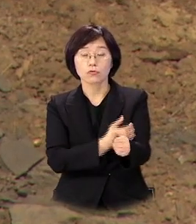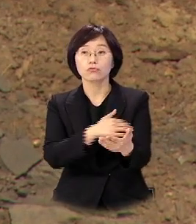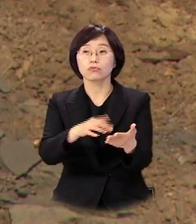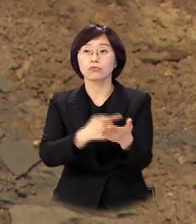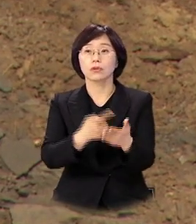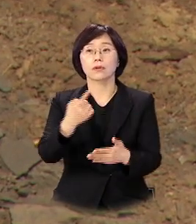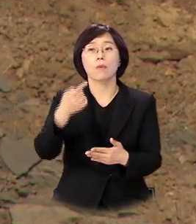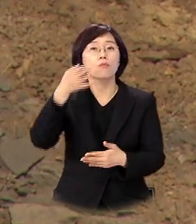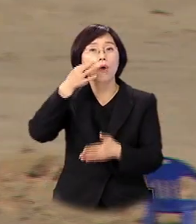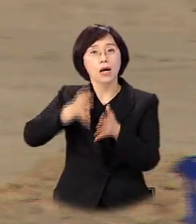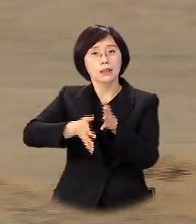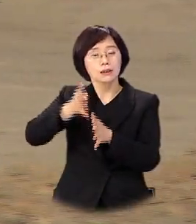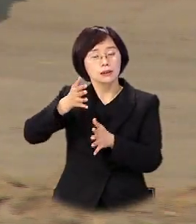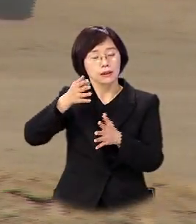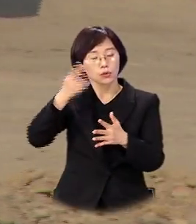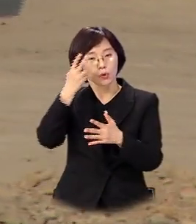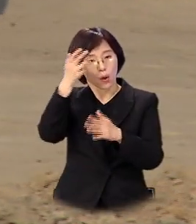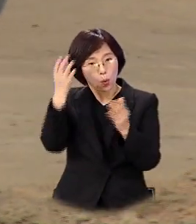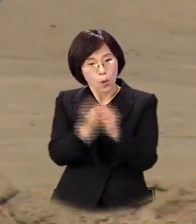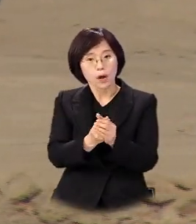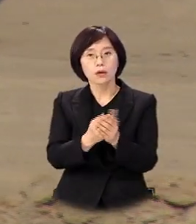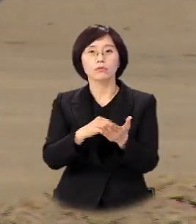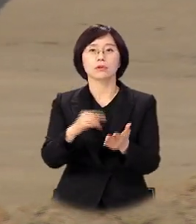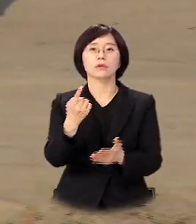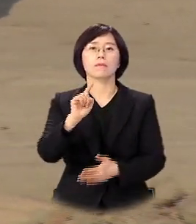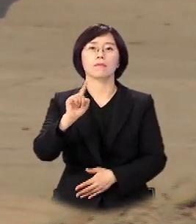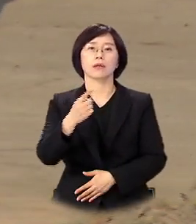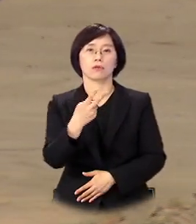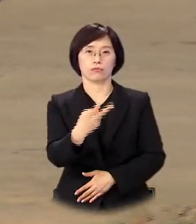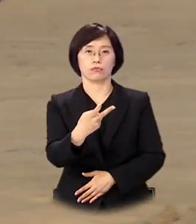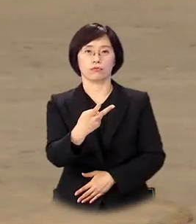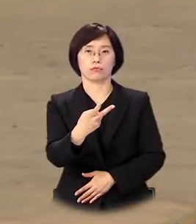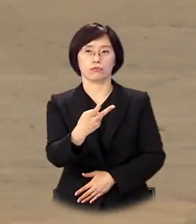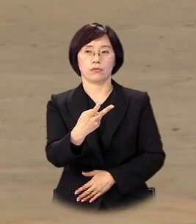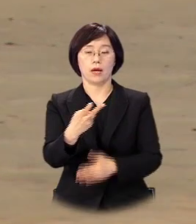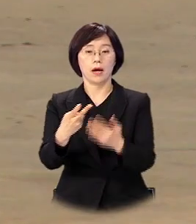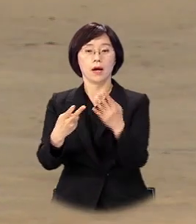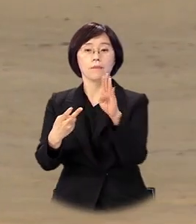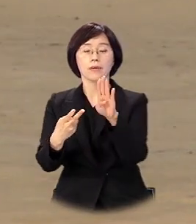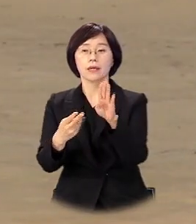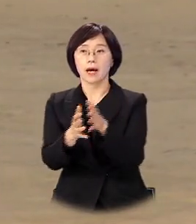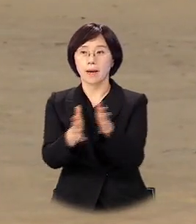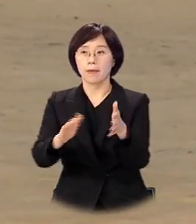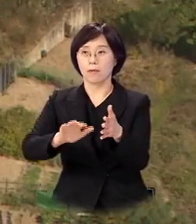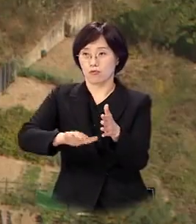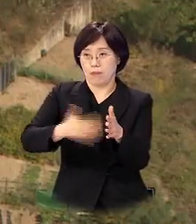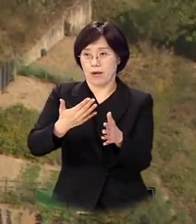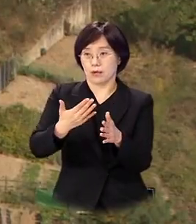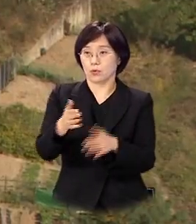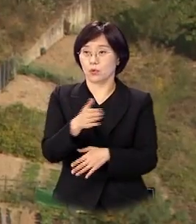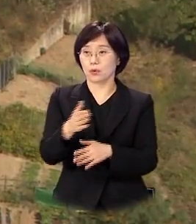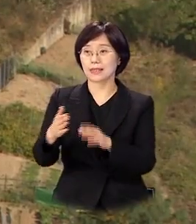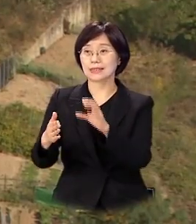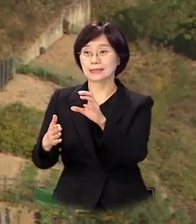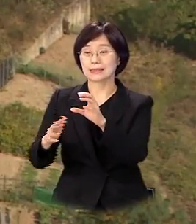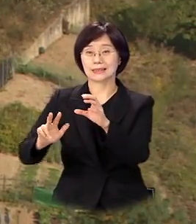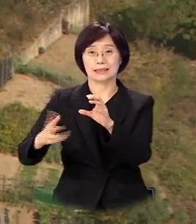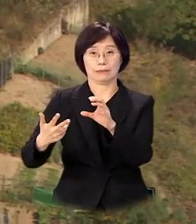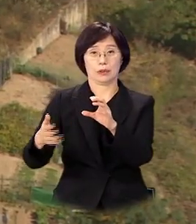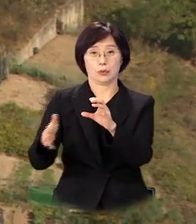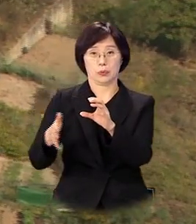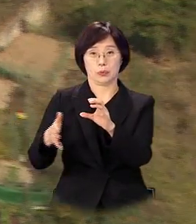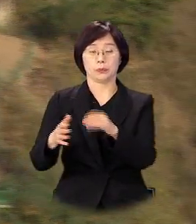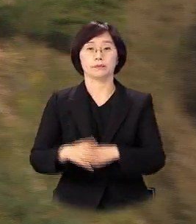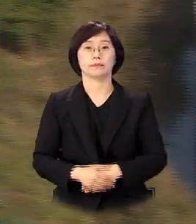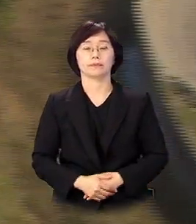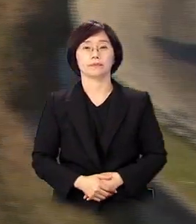건수는 포항시가 파악한 것만 1,112건, B아파트 역시 900건에 이르고 C아파트도